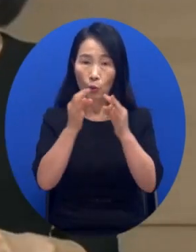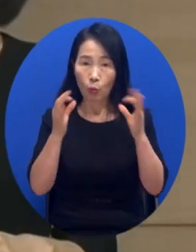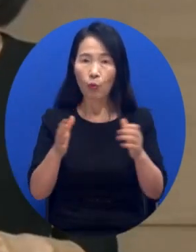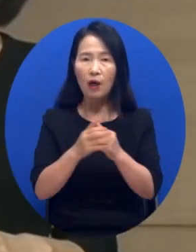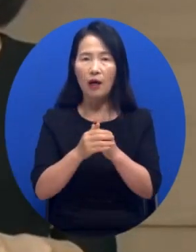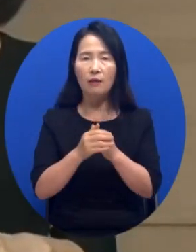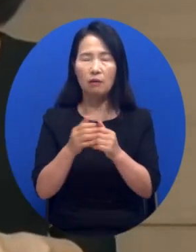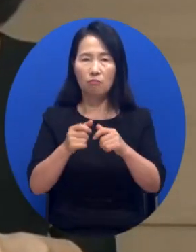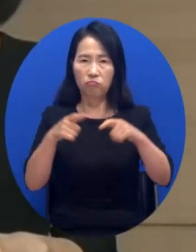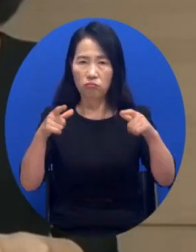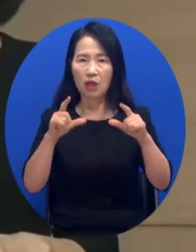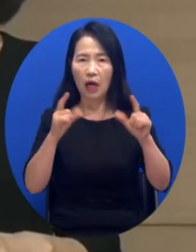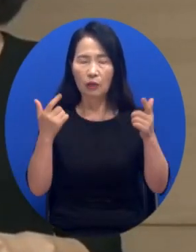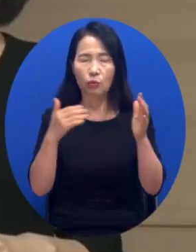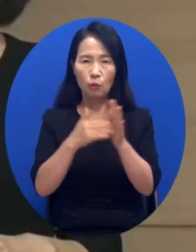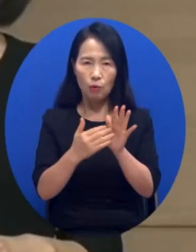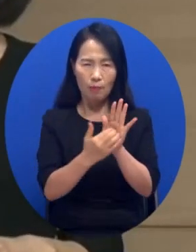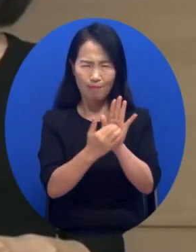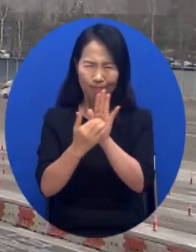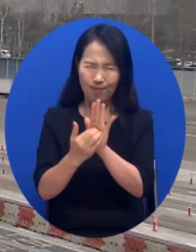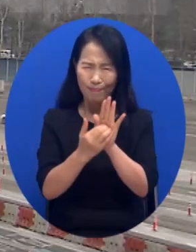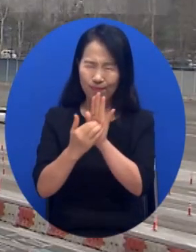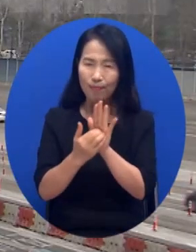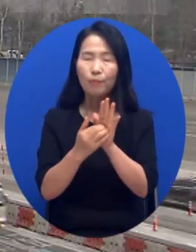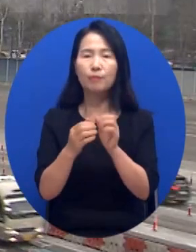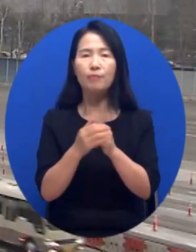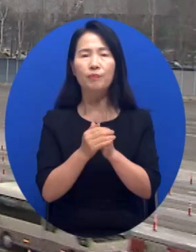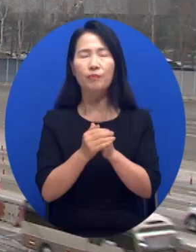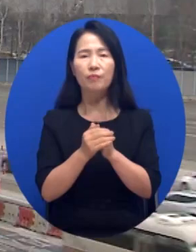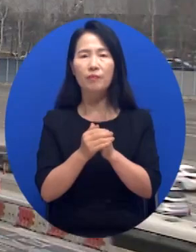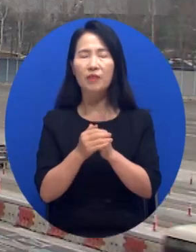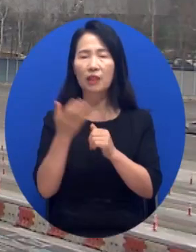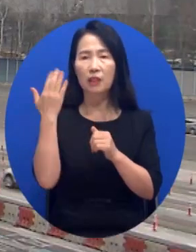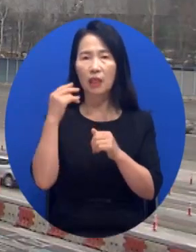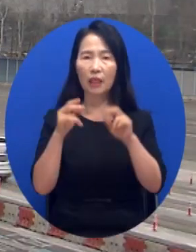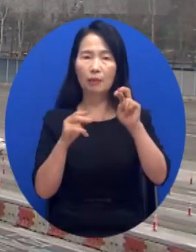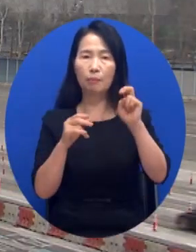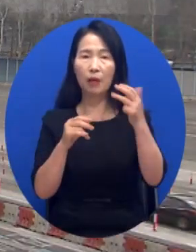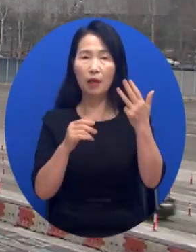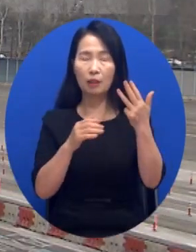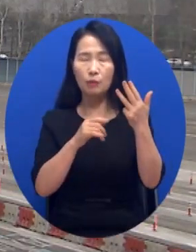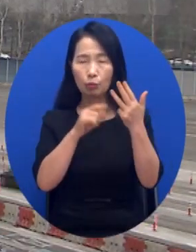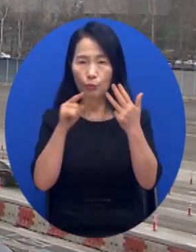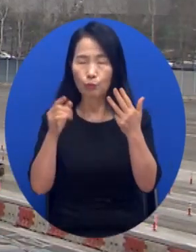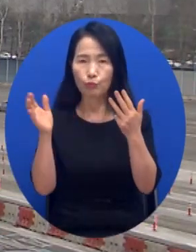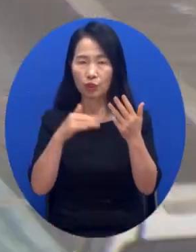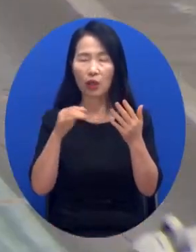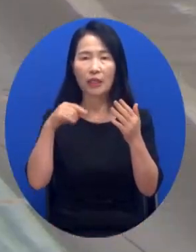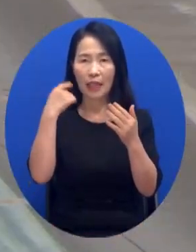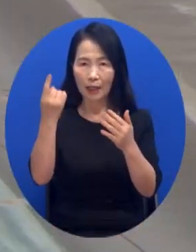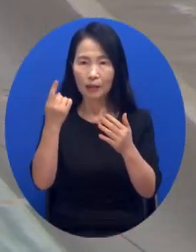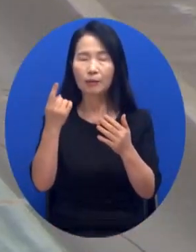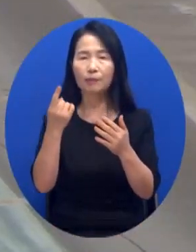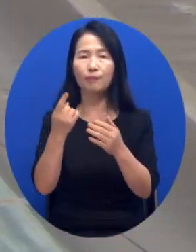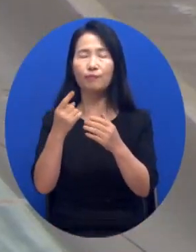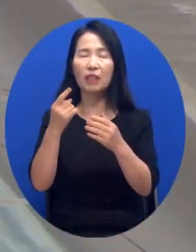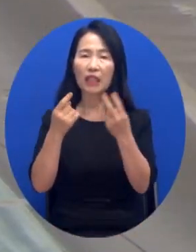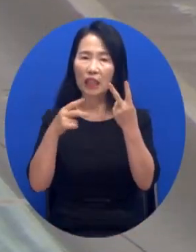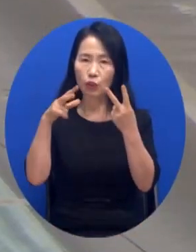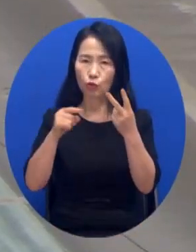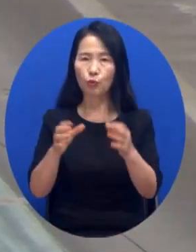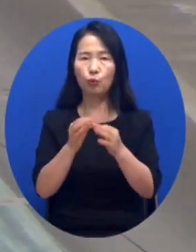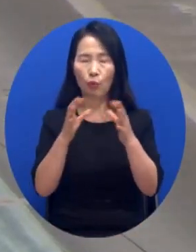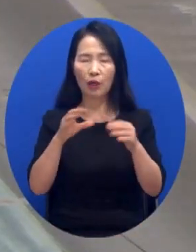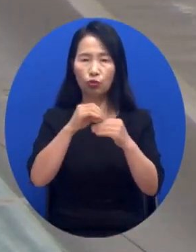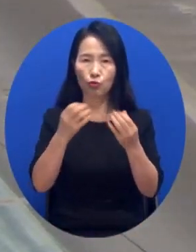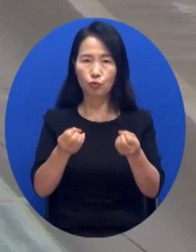속에 방역에 총력을 기울이고 있습니다. 지난 28일부터 다음 달 11일까지 2주간을 추석 특별